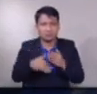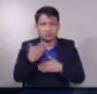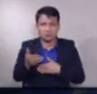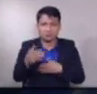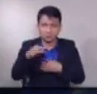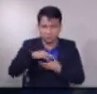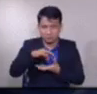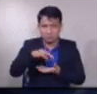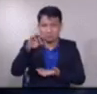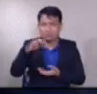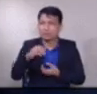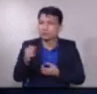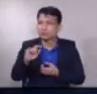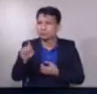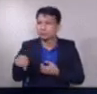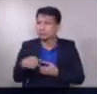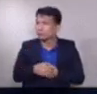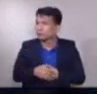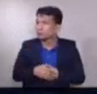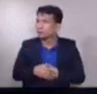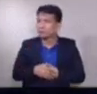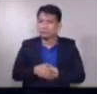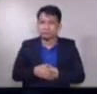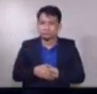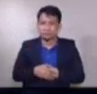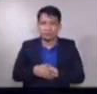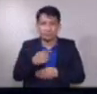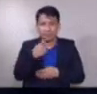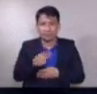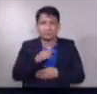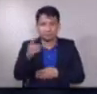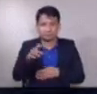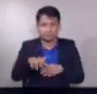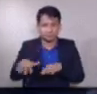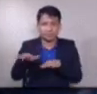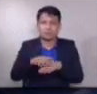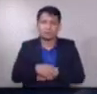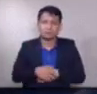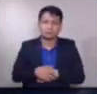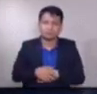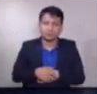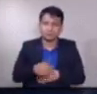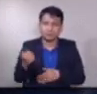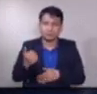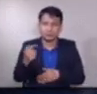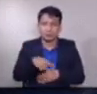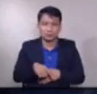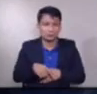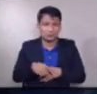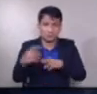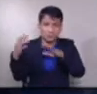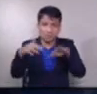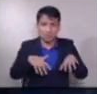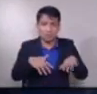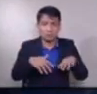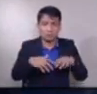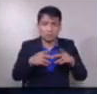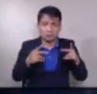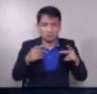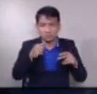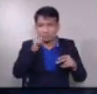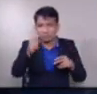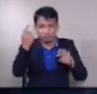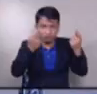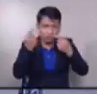natanong, para naman dun sa mga nasa main line. Hindi mo masyadong kino-concern,